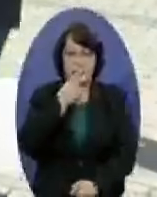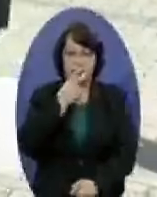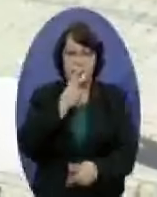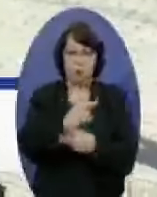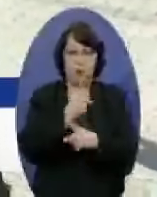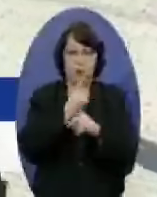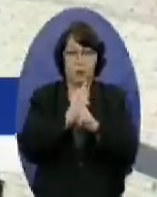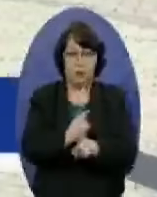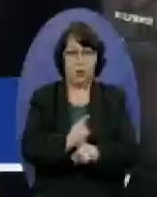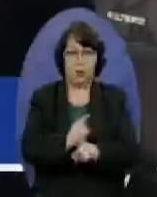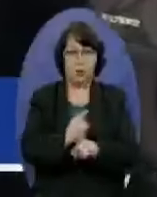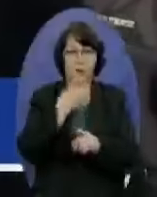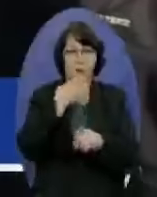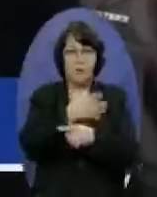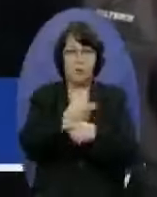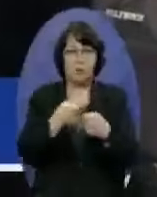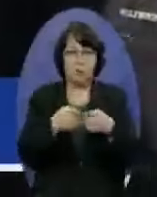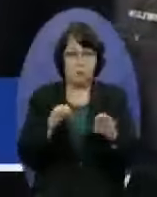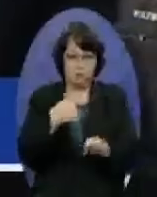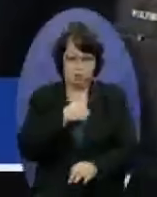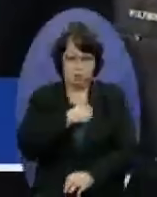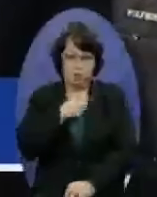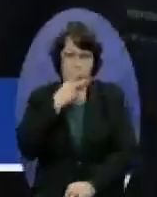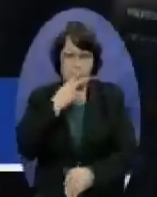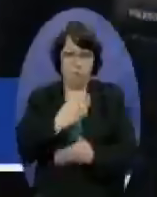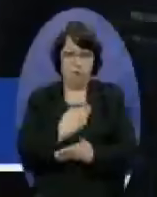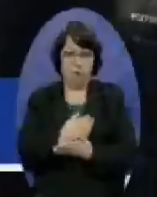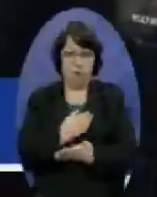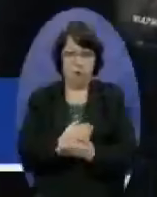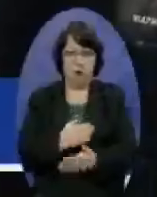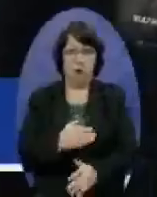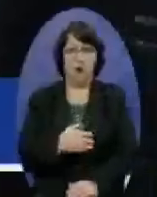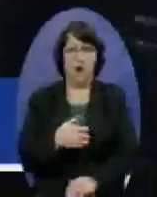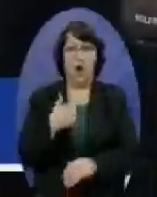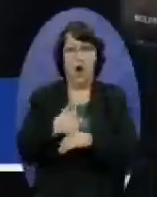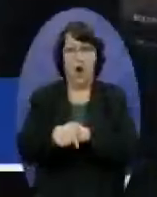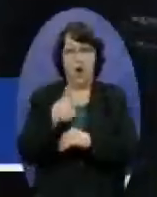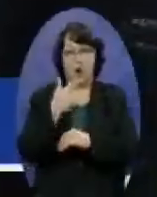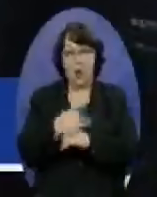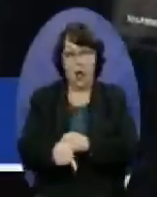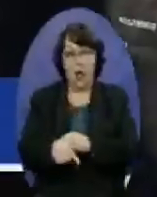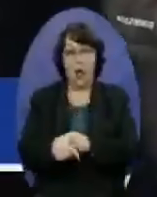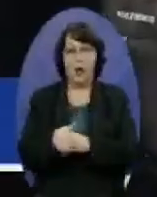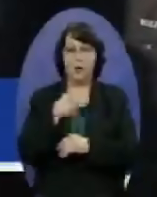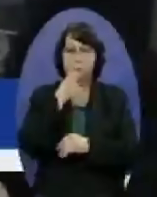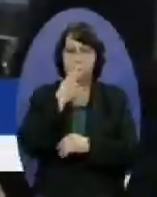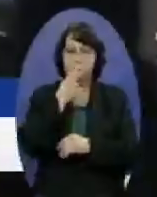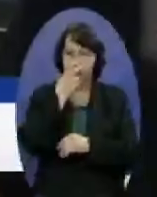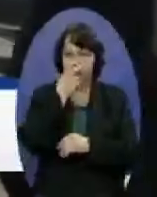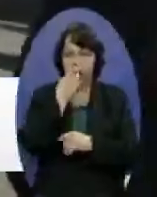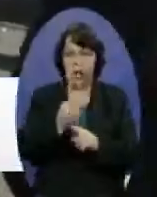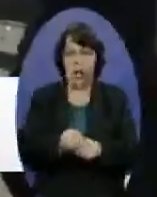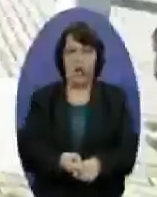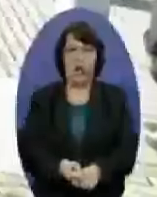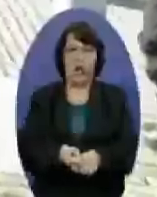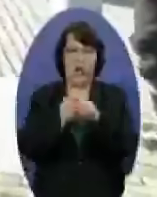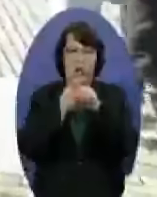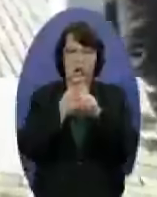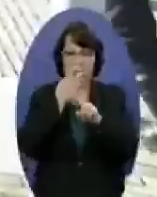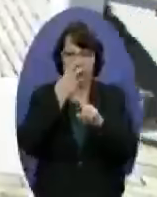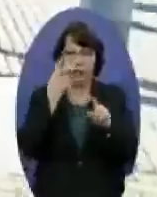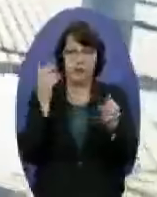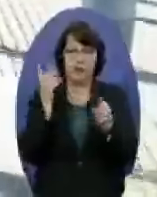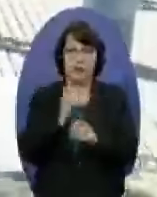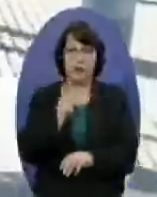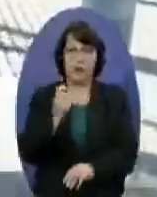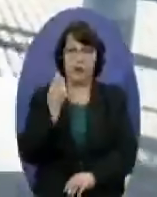байхгүй шүү дээ. Гэсэн ч гэсэн өөрөө татдаг. Албан газрын гадаа энэ шоло ер нь улам их хэсэд байгаа юм шүү тамхитал. Дандаа л